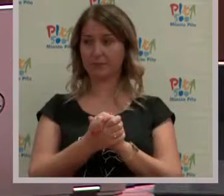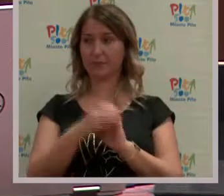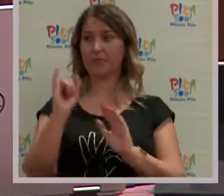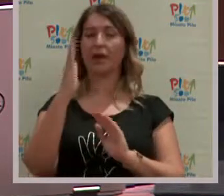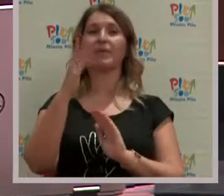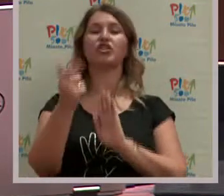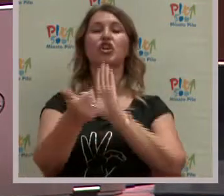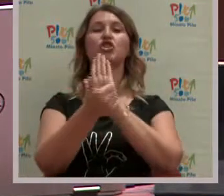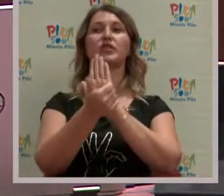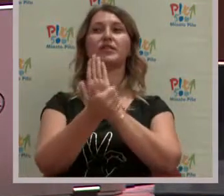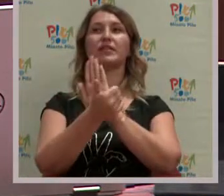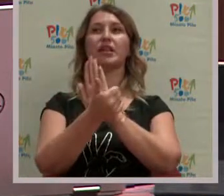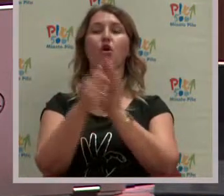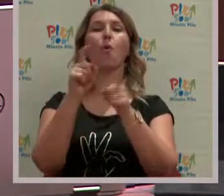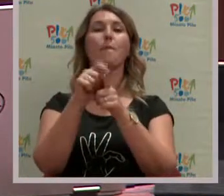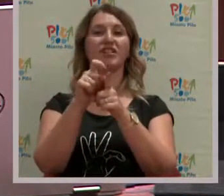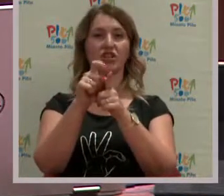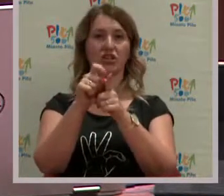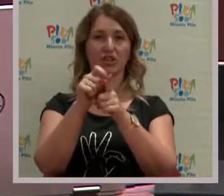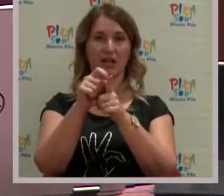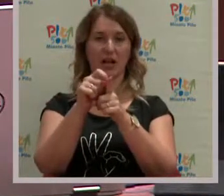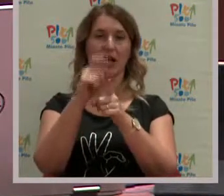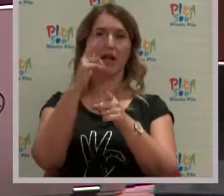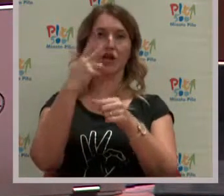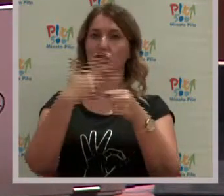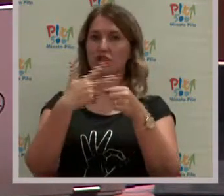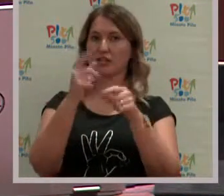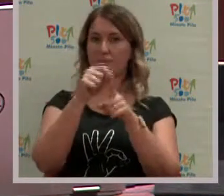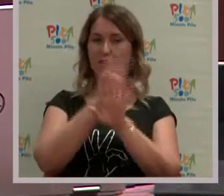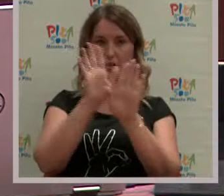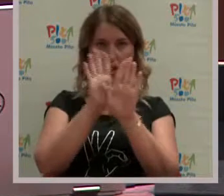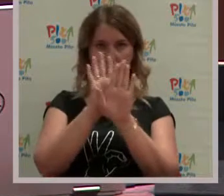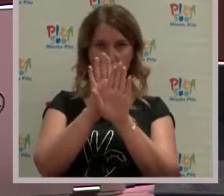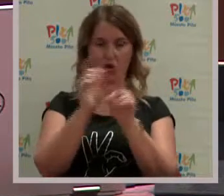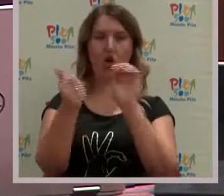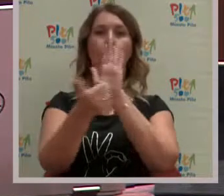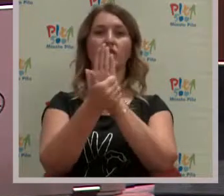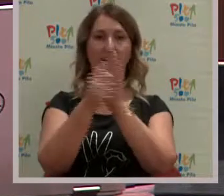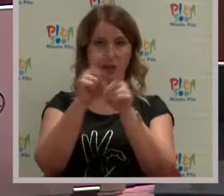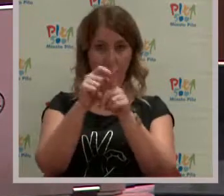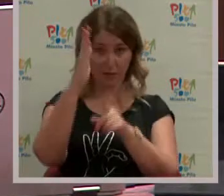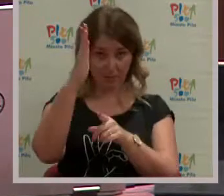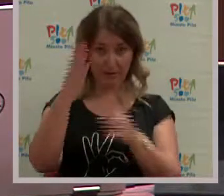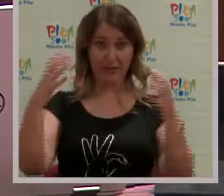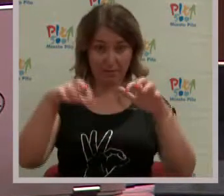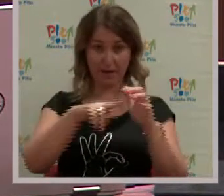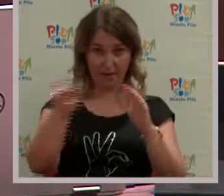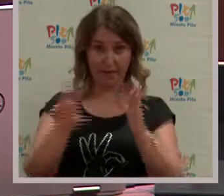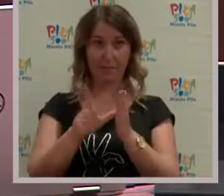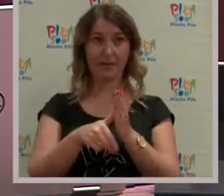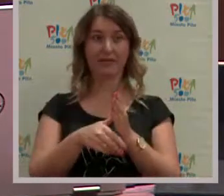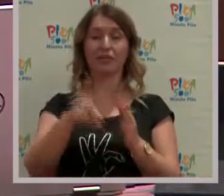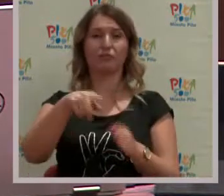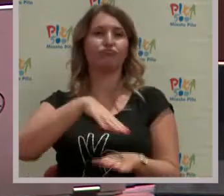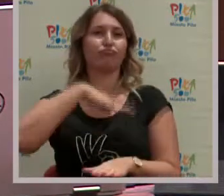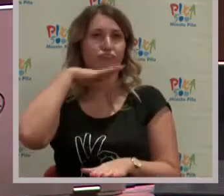16 października zamiast 30 będzie dla nas wystarczająca